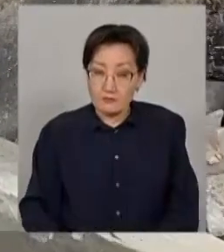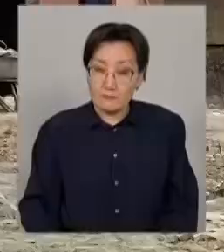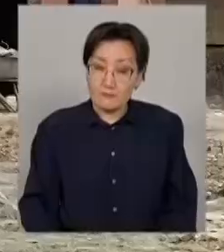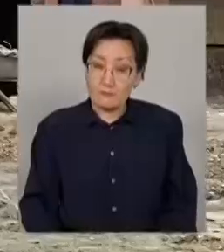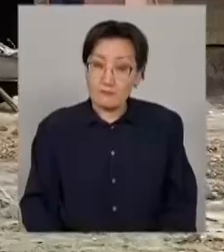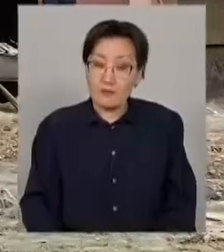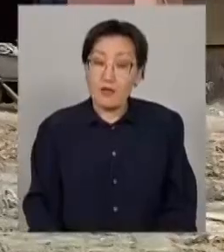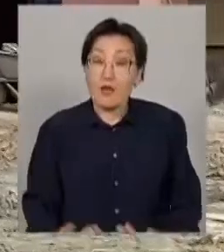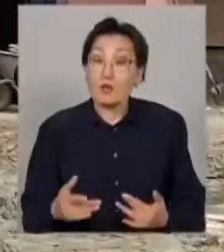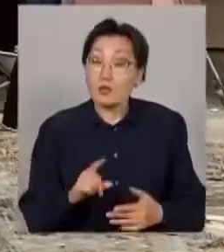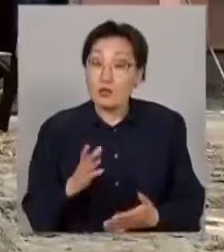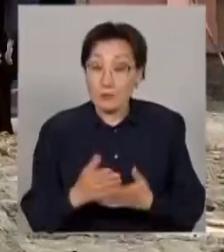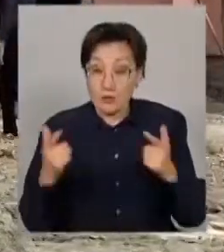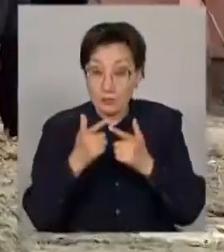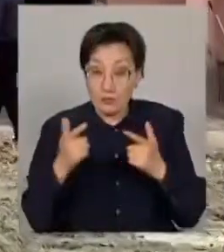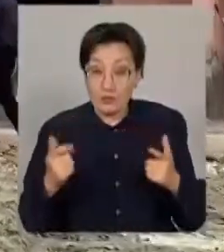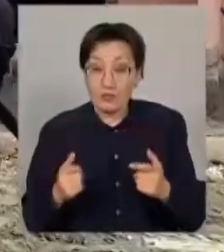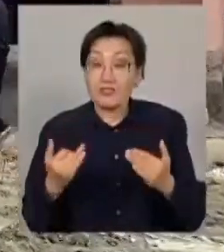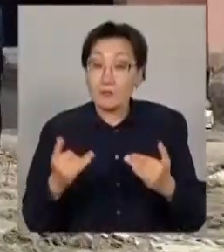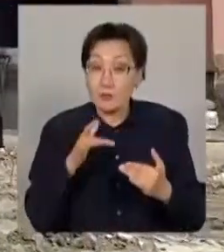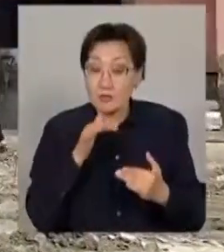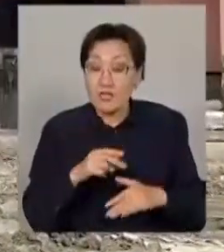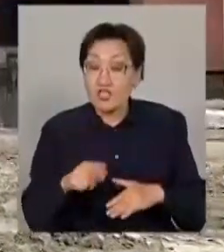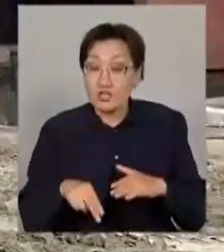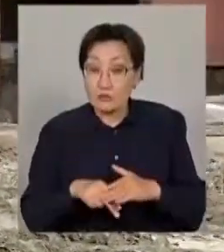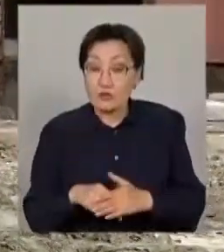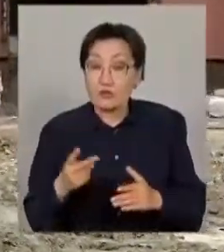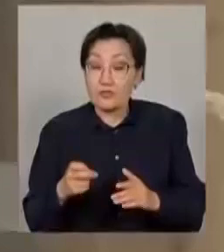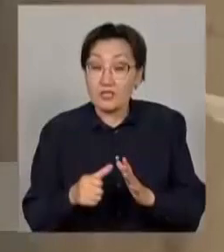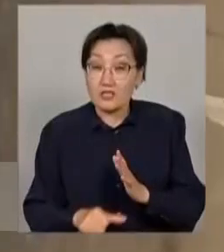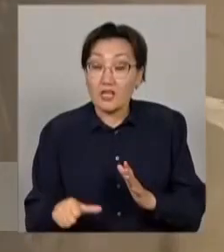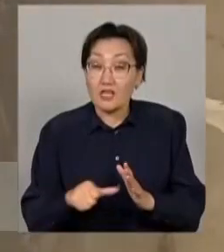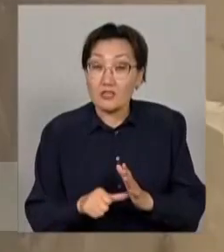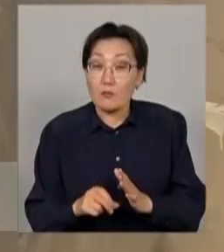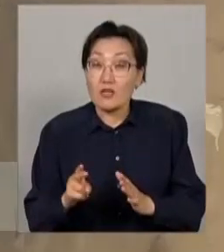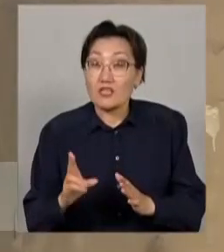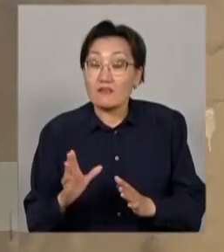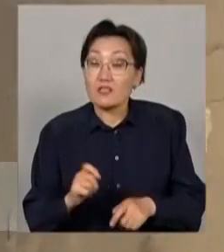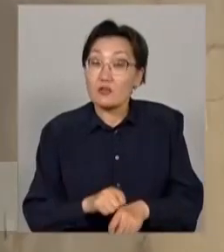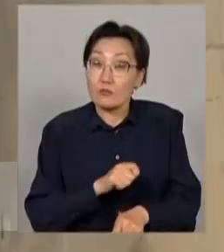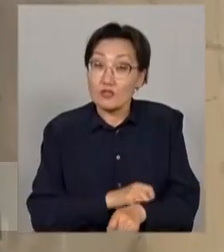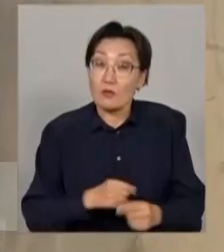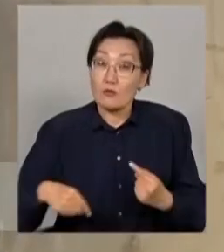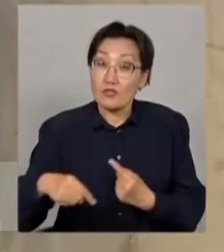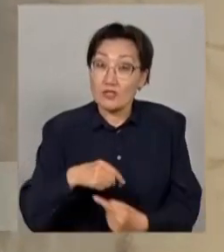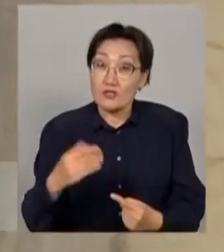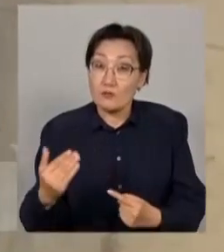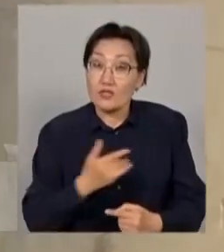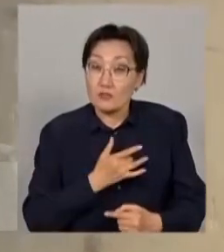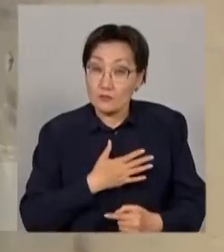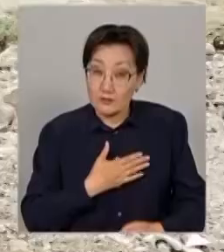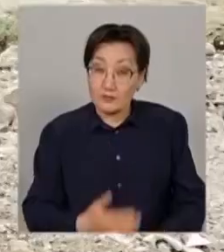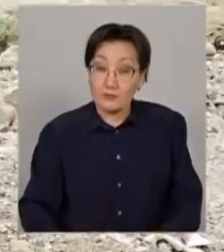тартты. Қолда бар ақпарат бойынша дәл қазір жер төленің 266 шаршы метрі кәсіпкердің иелігінде